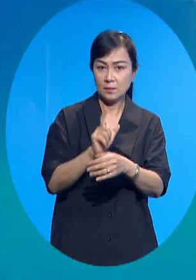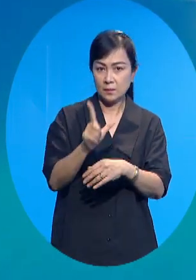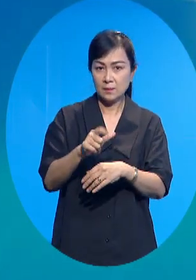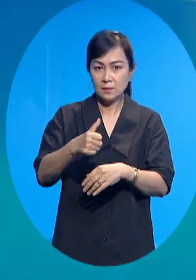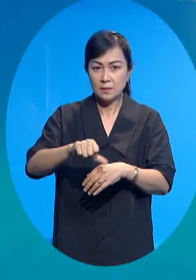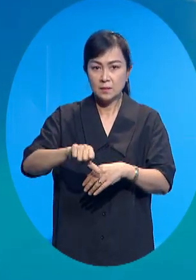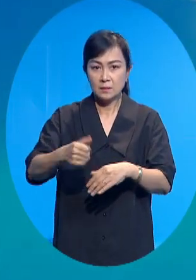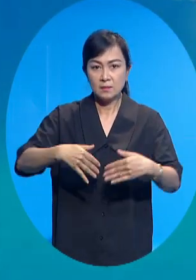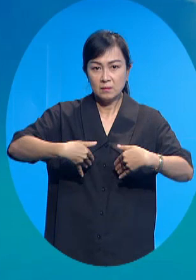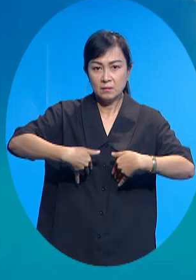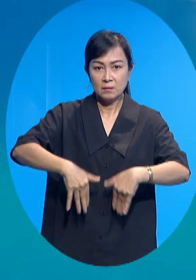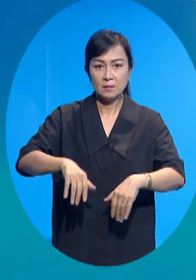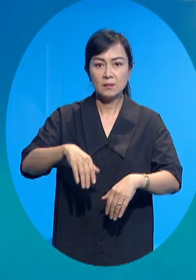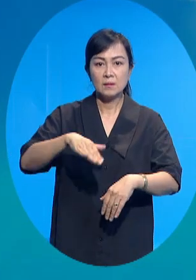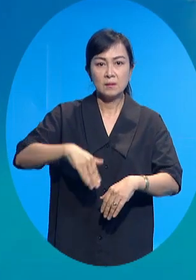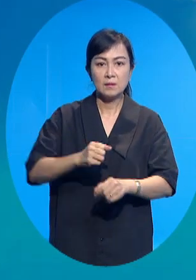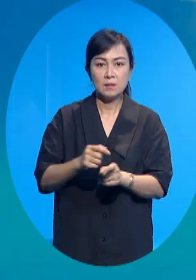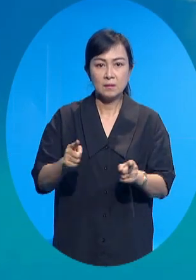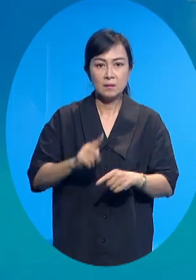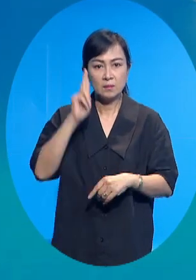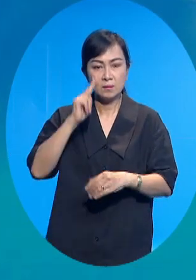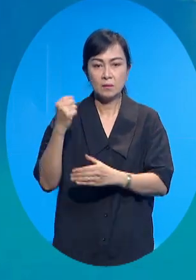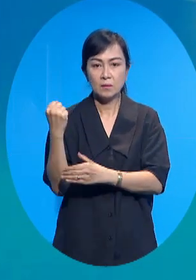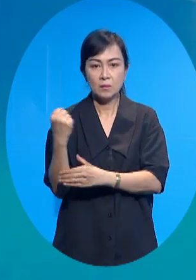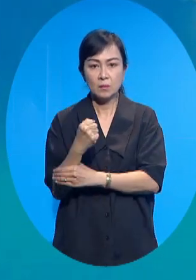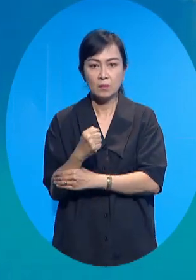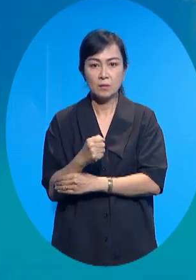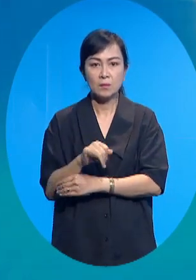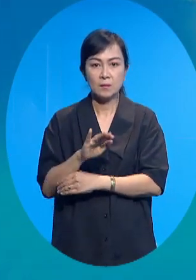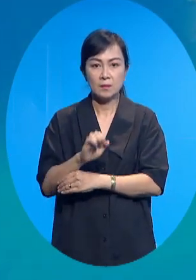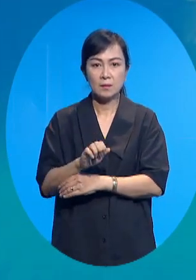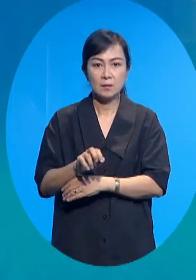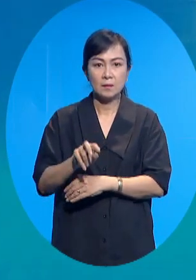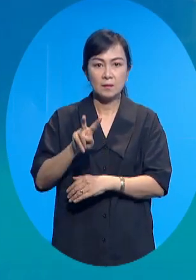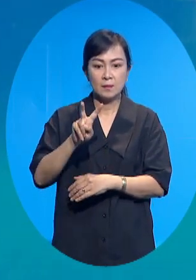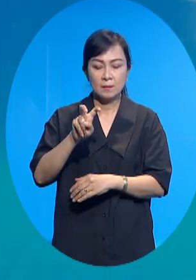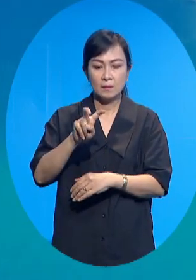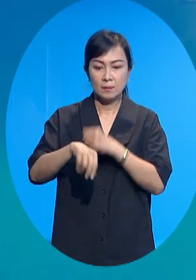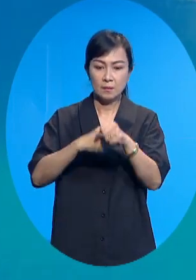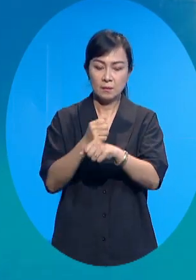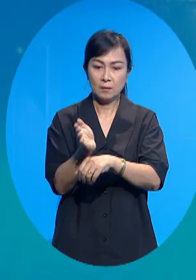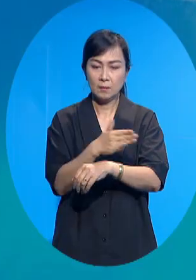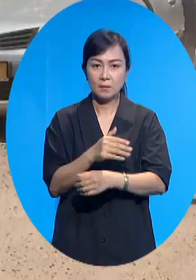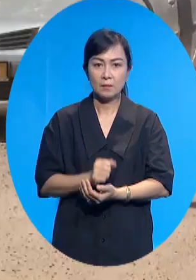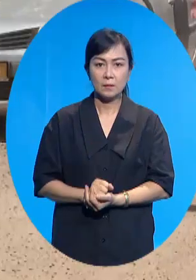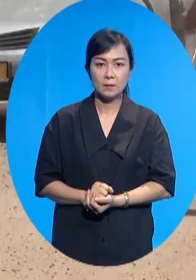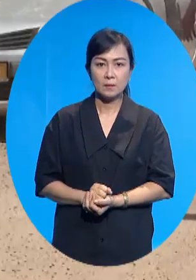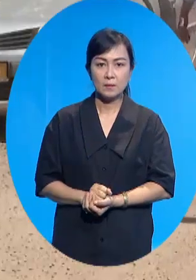7 nhằm đánh giá mức độ thiệt hại tại đây sau chiến dịch quân sự lớn nhất của Israel trong hai thập niên qua.